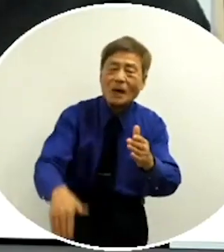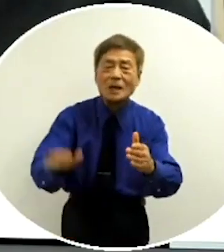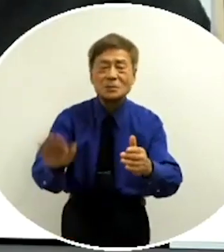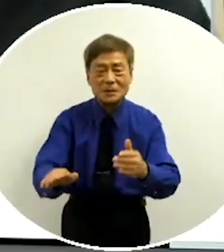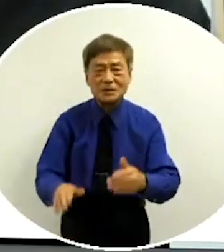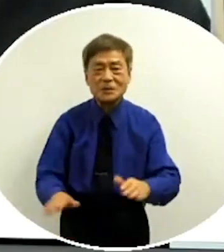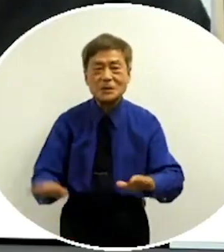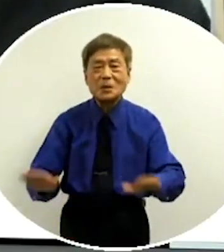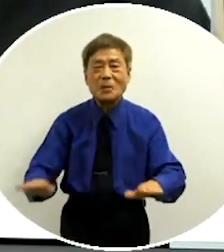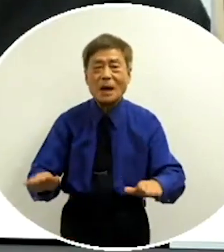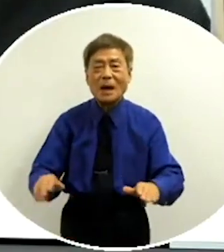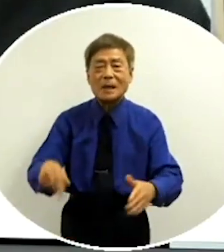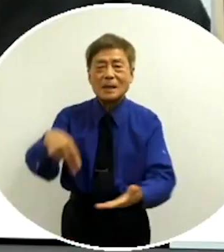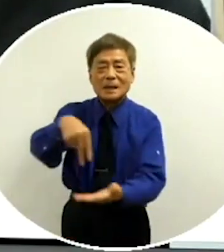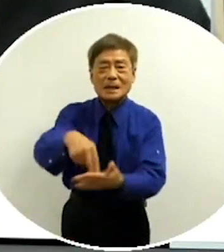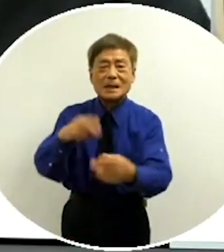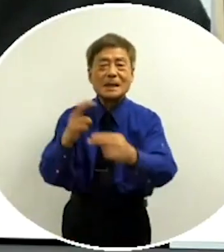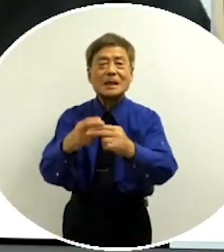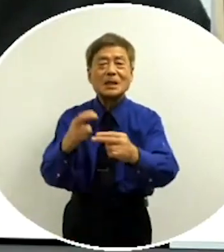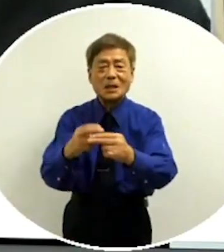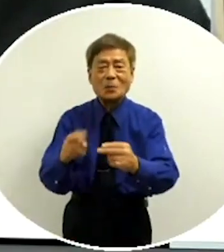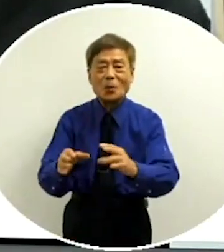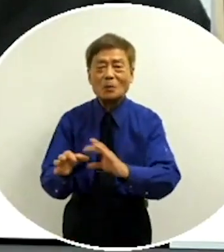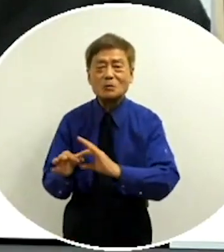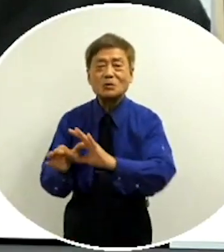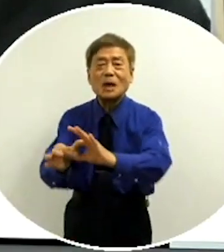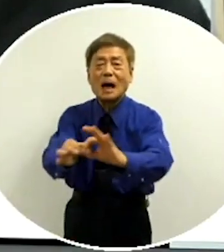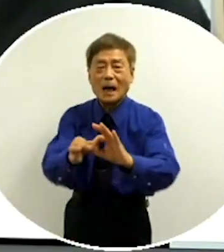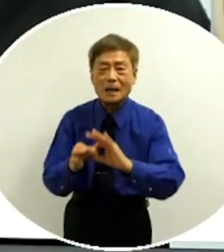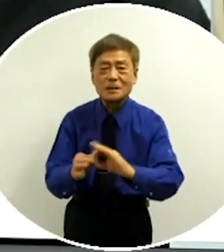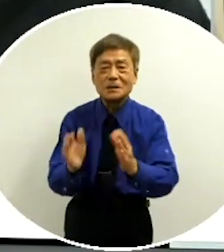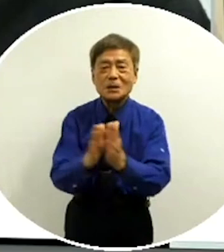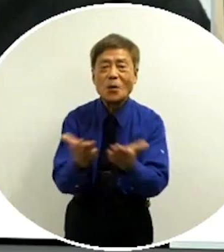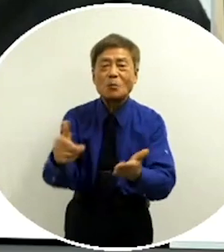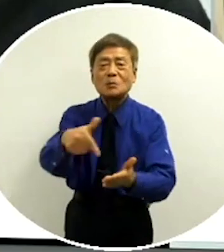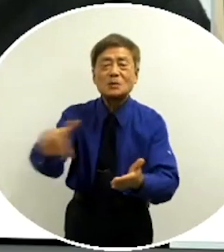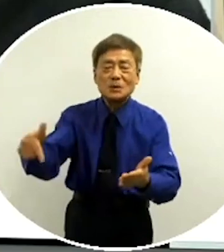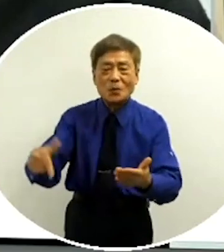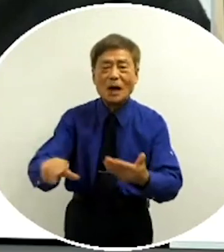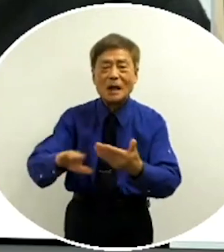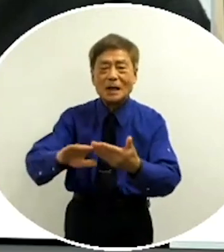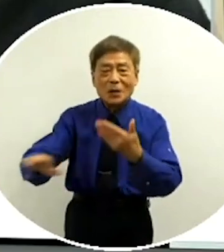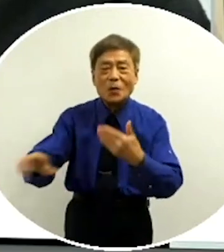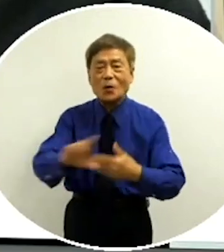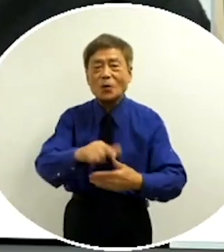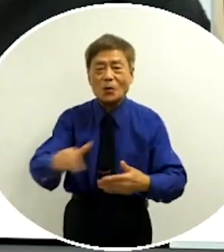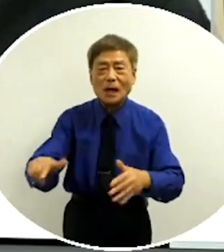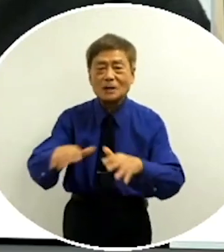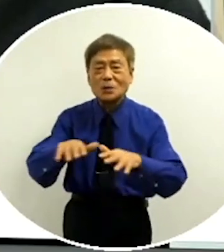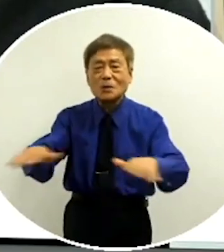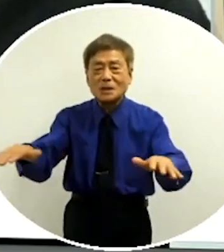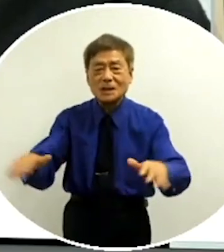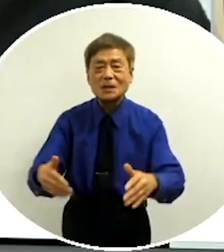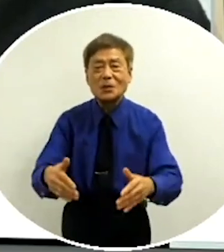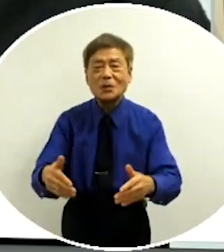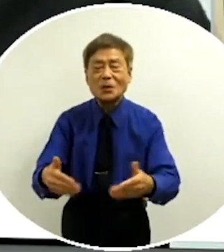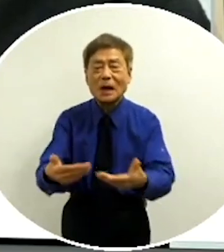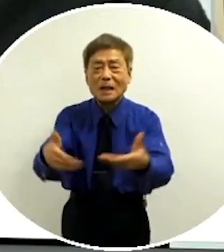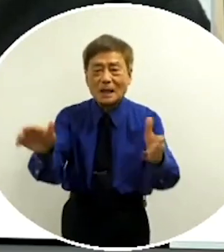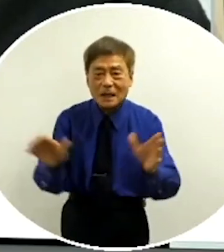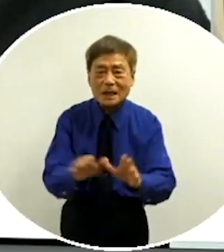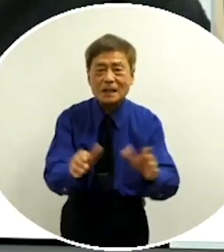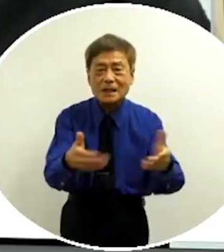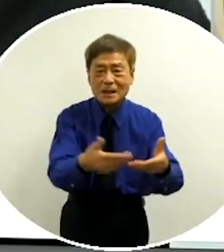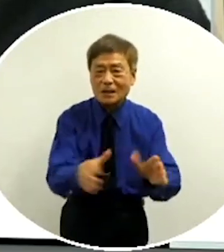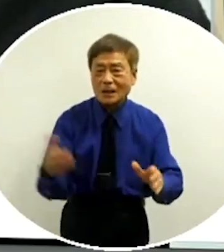本部とか aこのその他のもとの整合性というかですね高コードをやっぺ整理をするのかって言ったところも